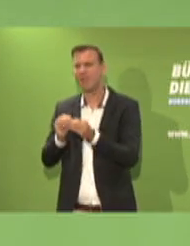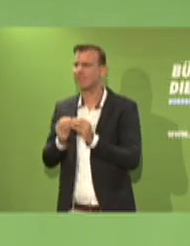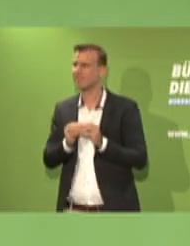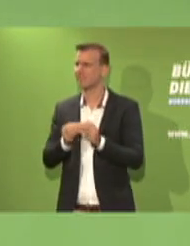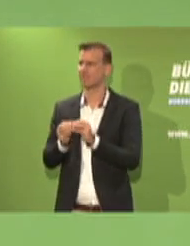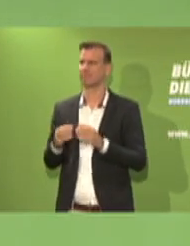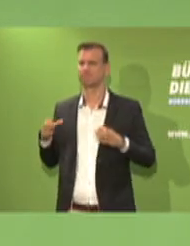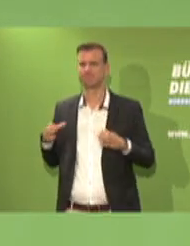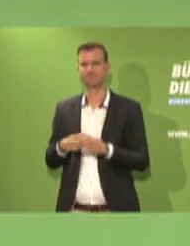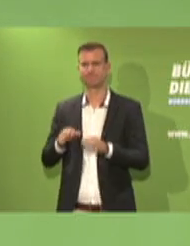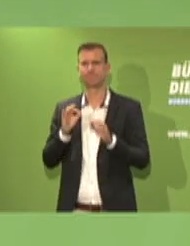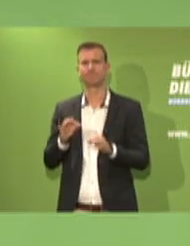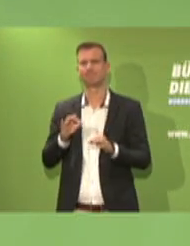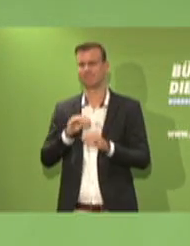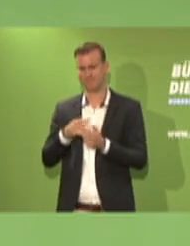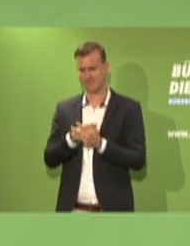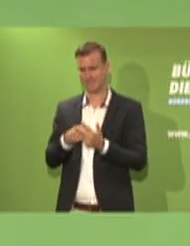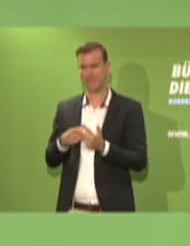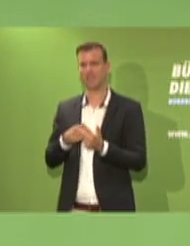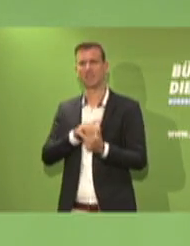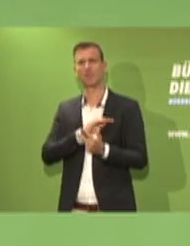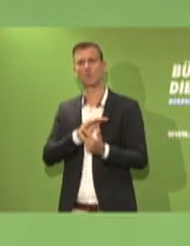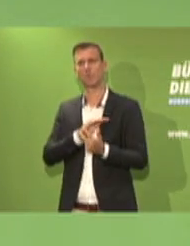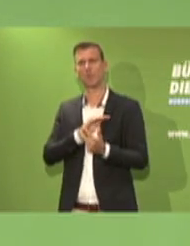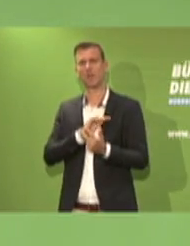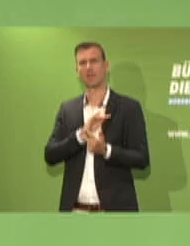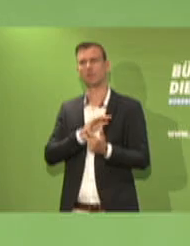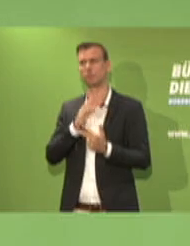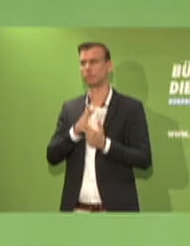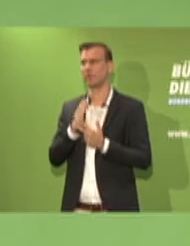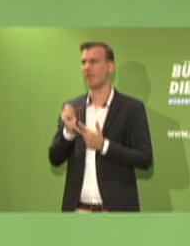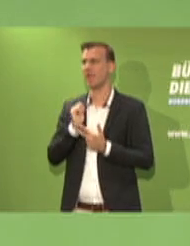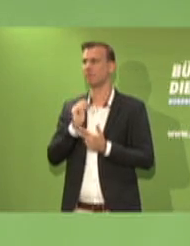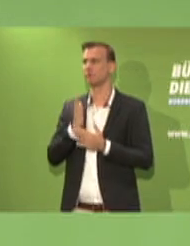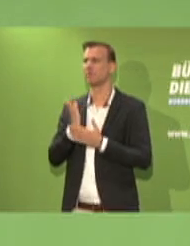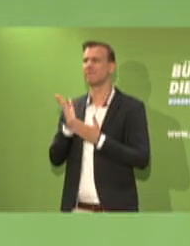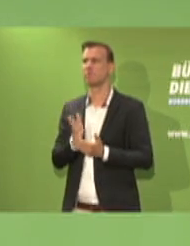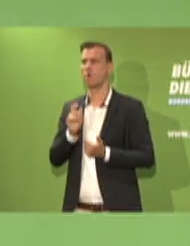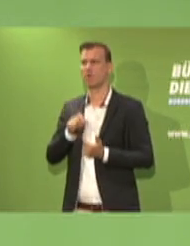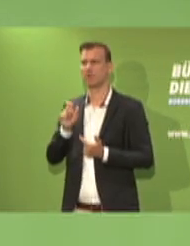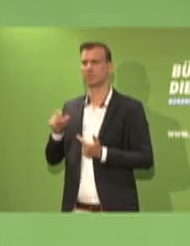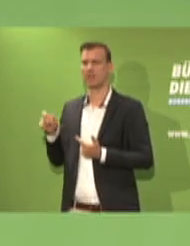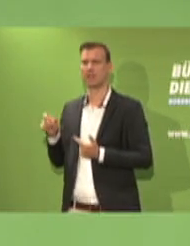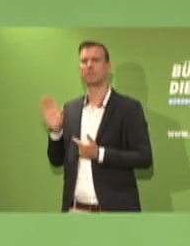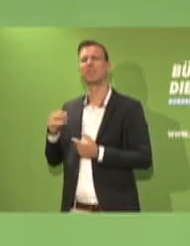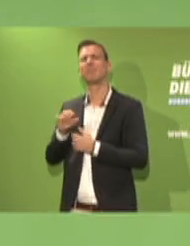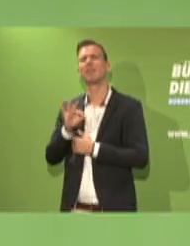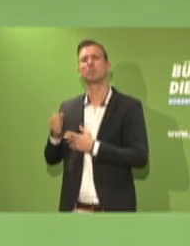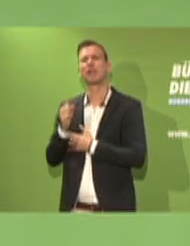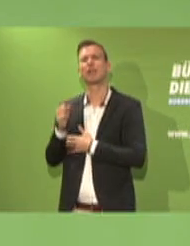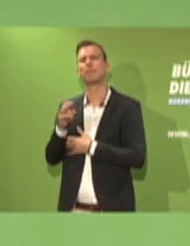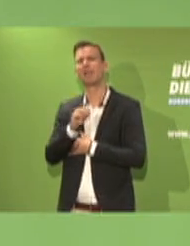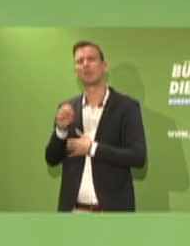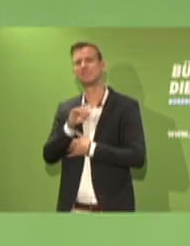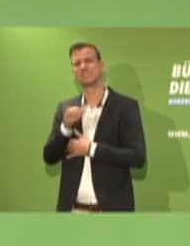haben mit den drei Kolleginnen, die wir sicher gerade eben schon vorgestellt haben und auch noch mit Frank Starken und Janina